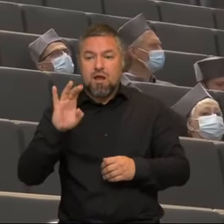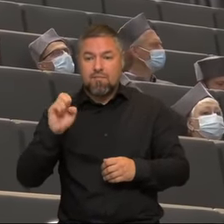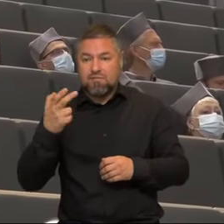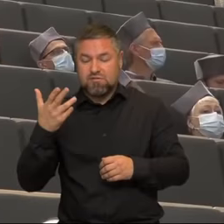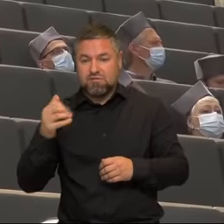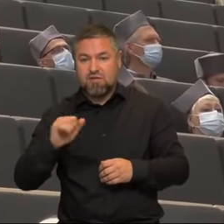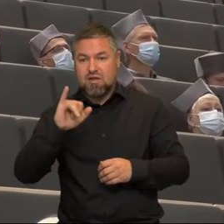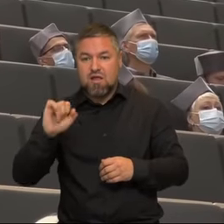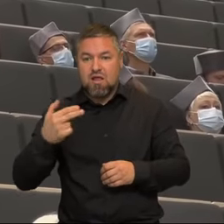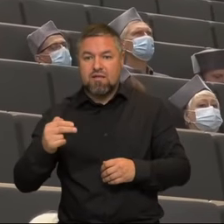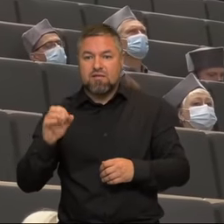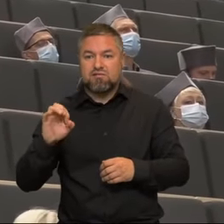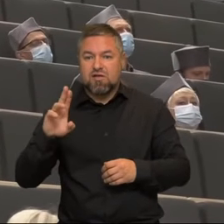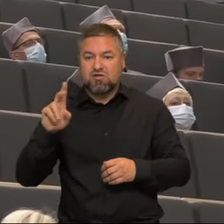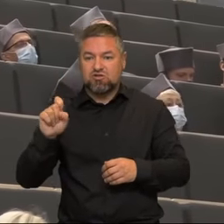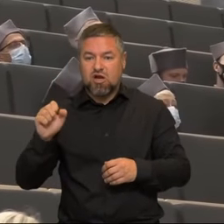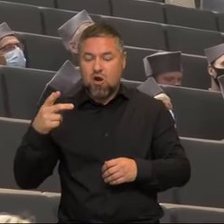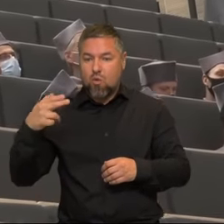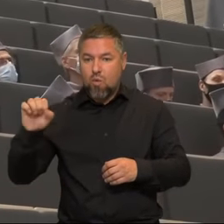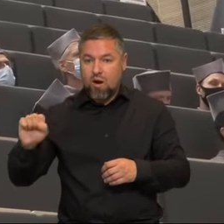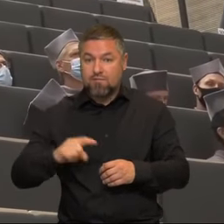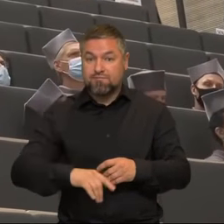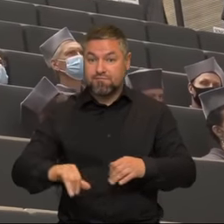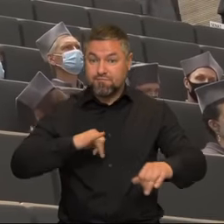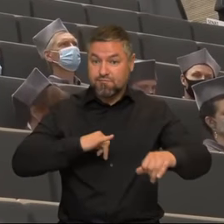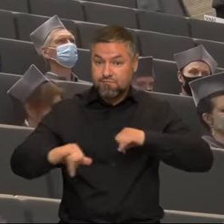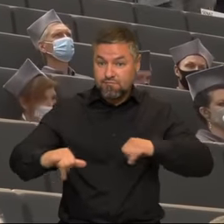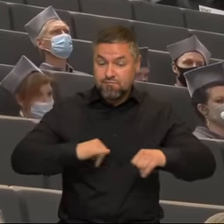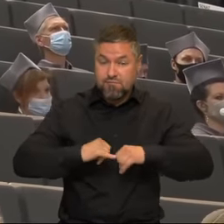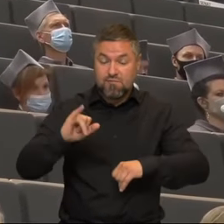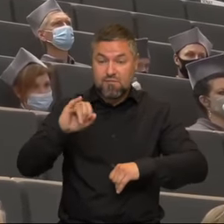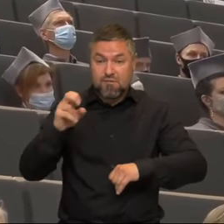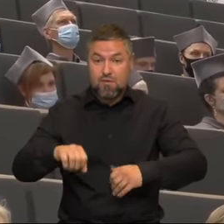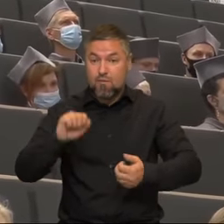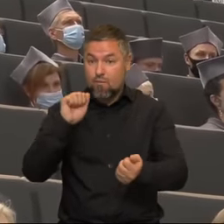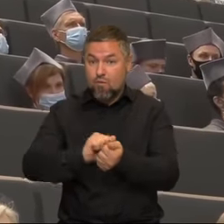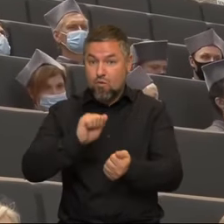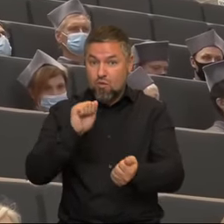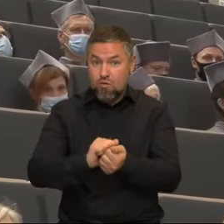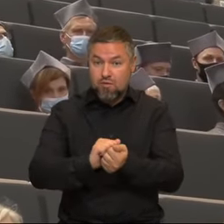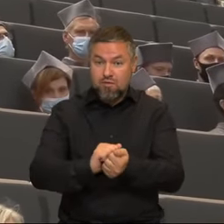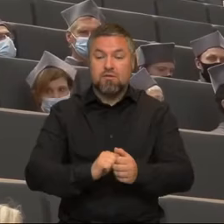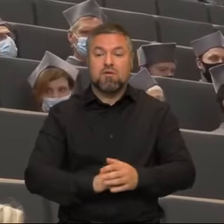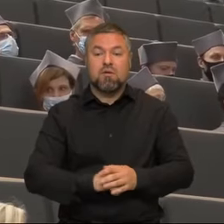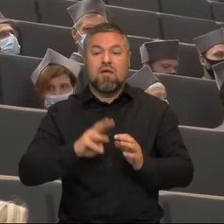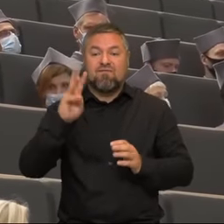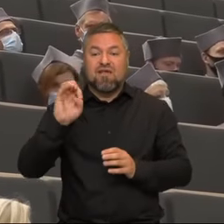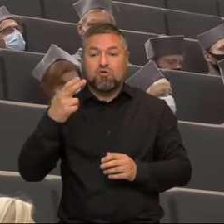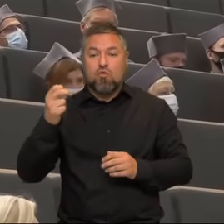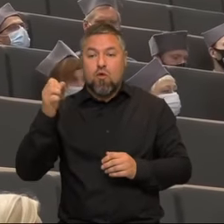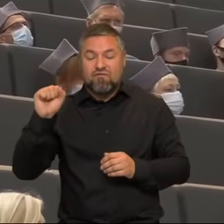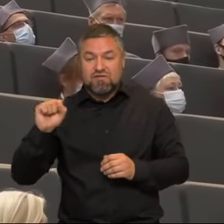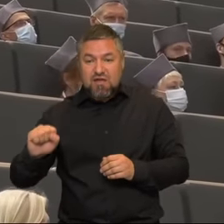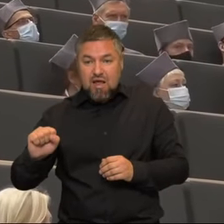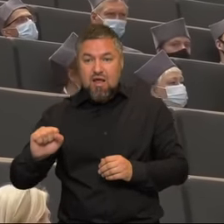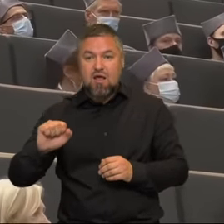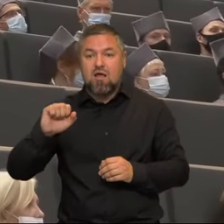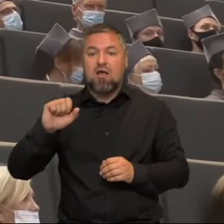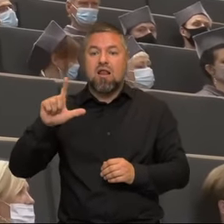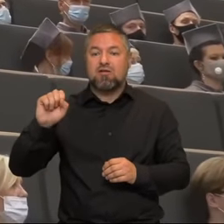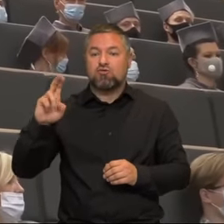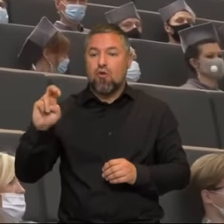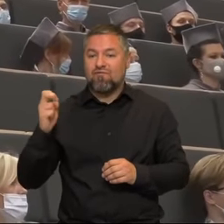Jan Sarzała. Z Wydziału Zarządzania i Inżynierii Produkcji Aleksandra Wesołowska i Julia